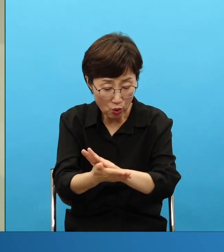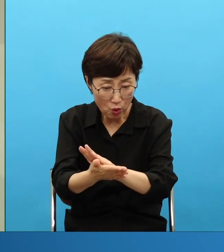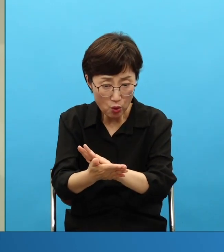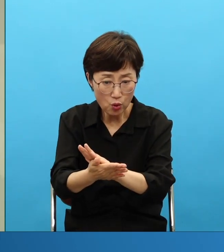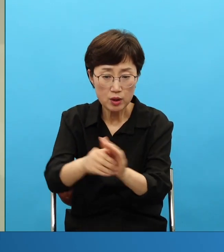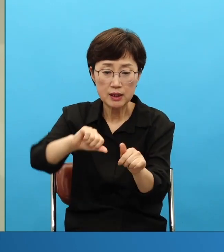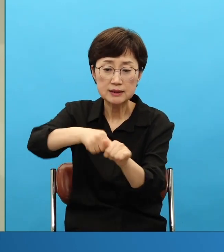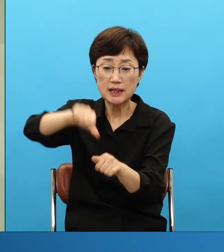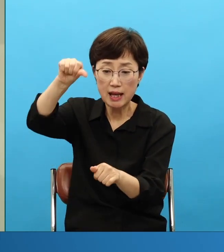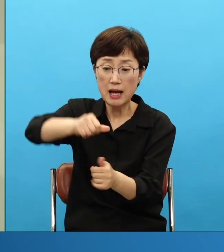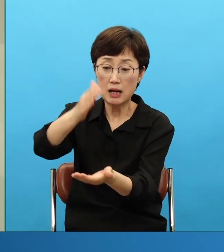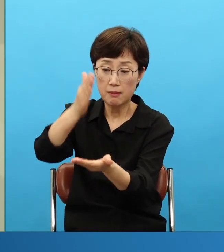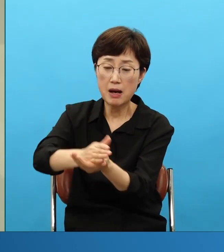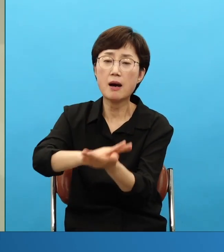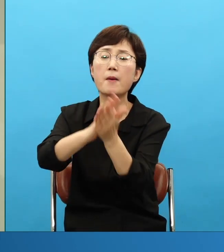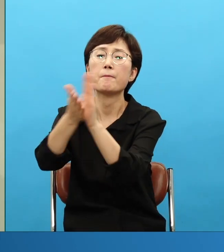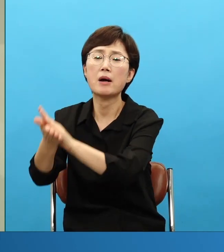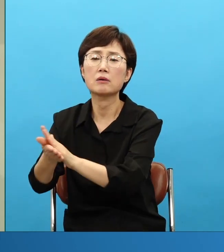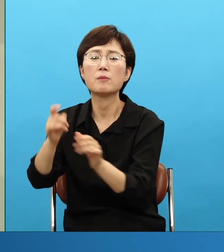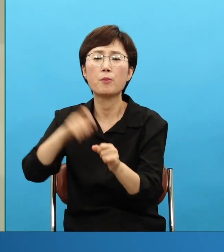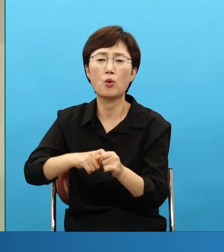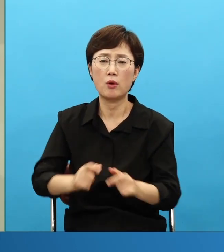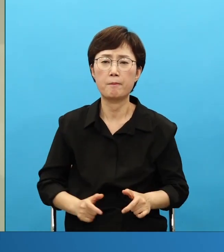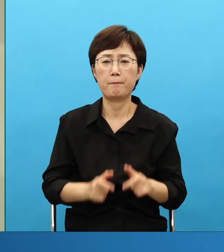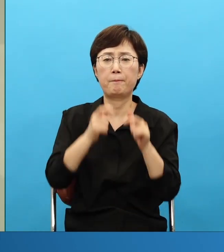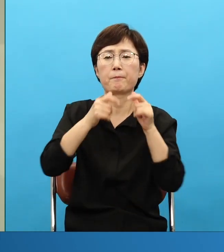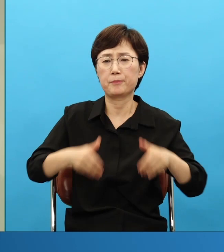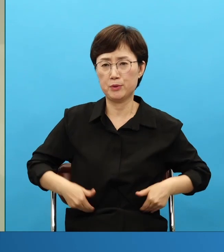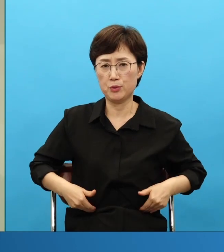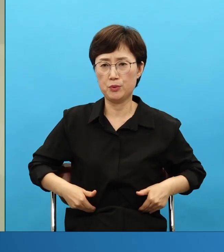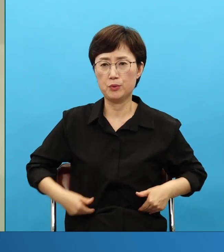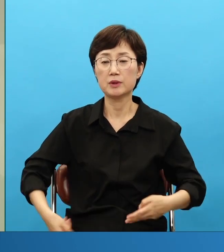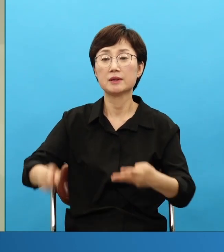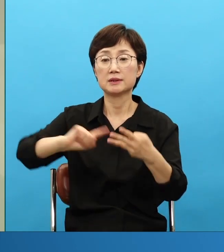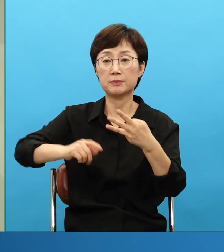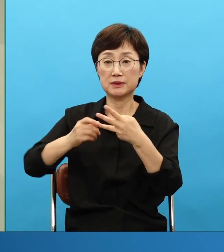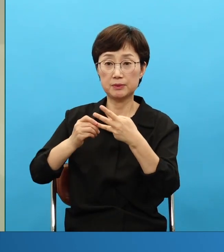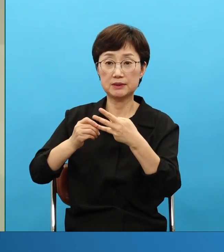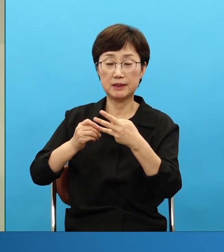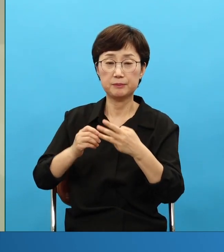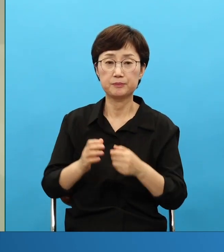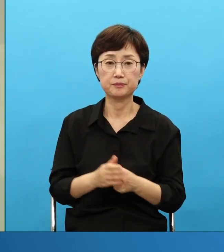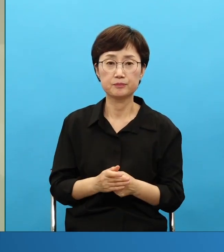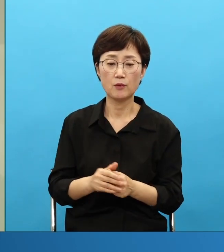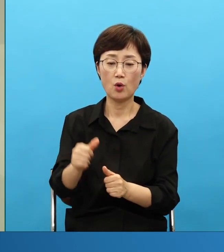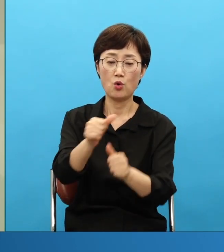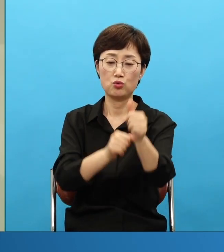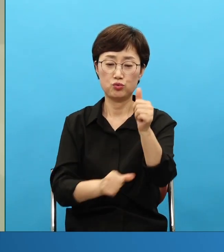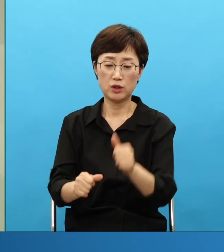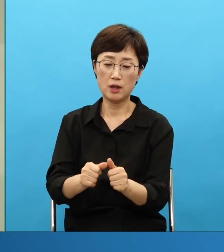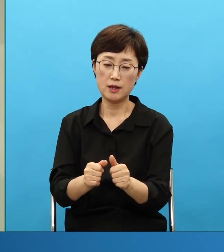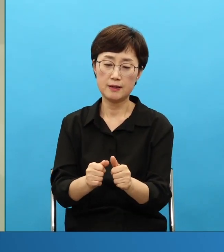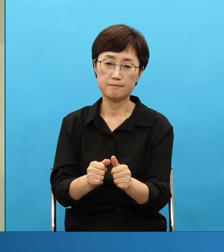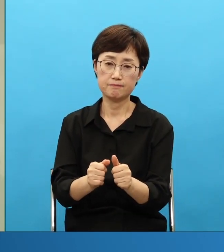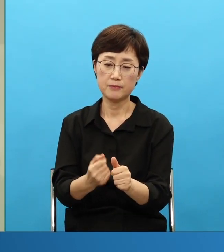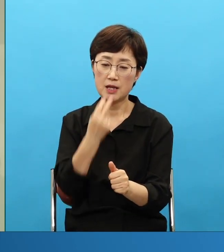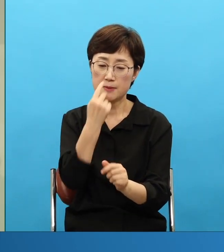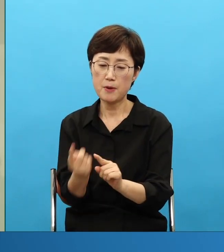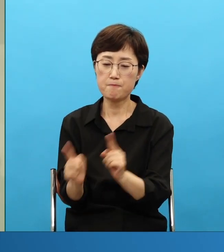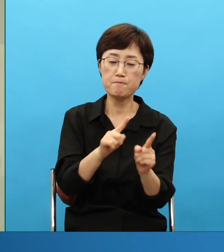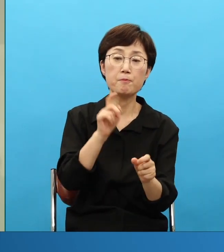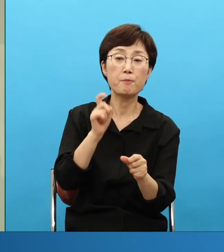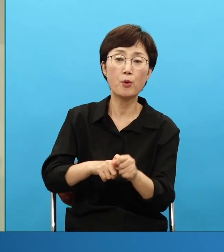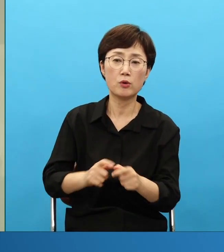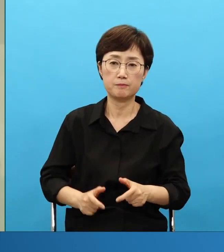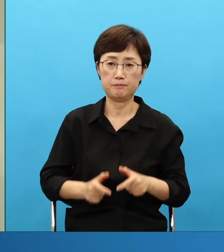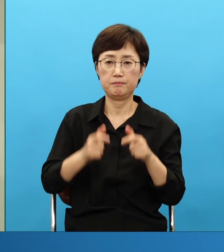that overturns your fate. Raise the partisan that blocks disaster. 더 중요한 게 뭡니까? What's more important? 후대 살리는 망대를 세워라. Raise the partisan to